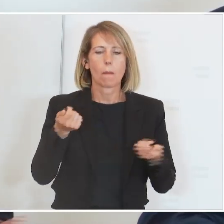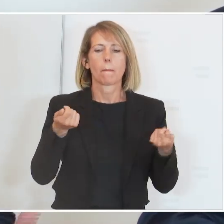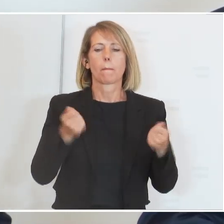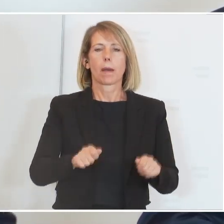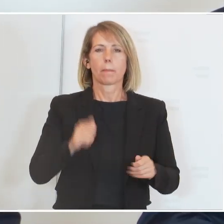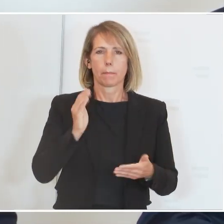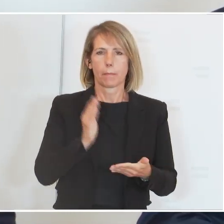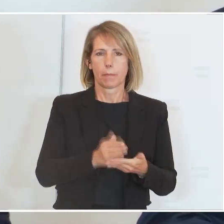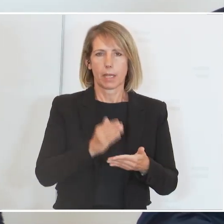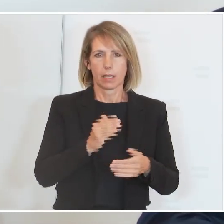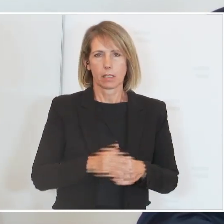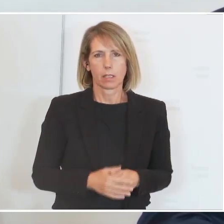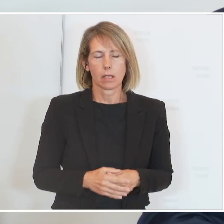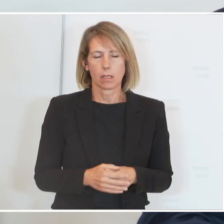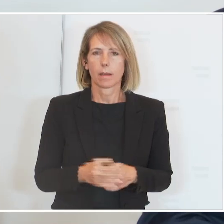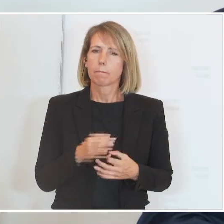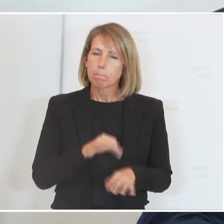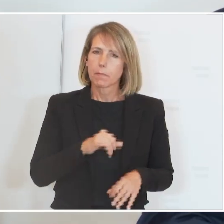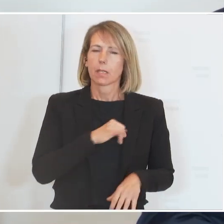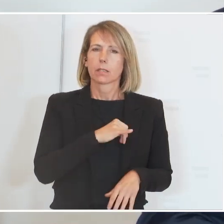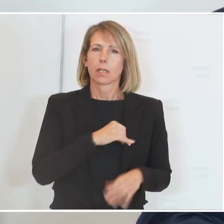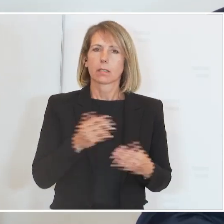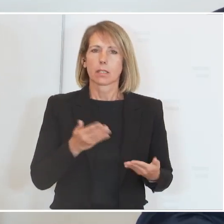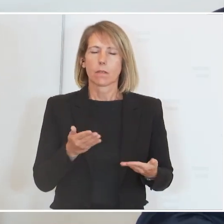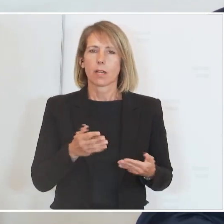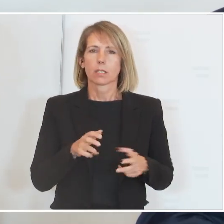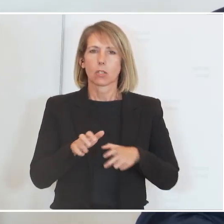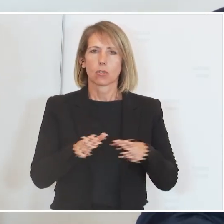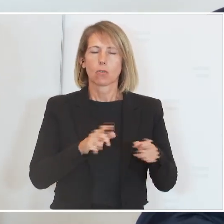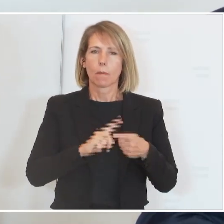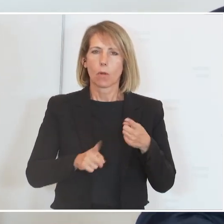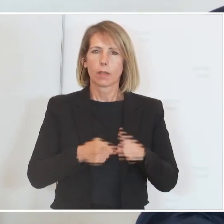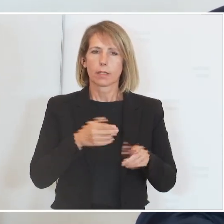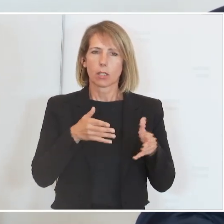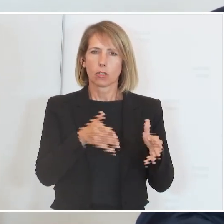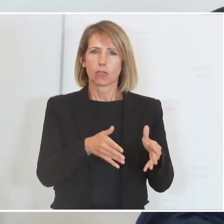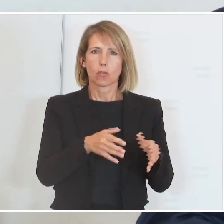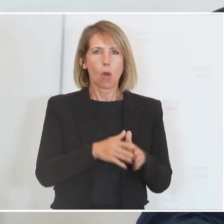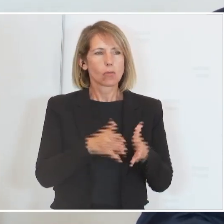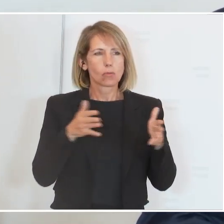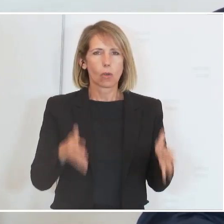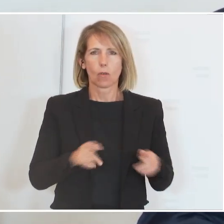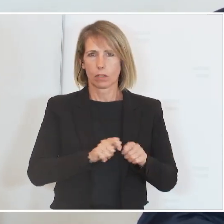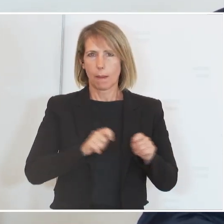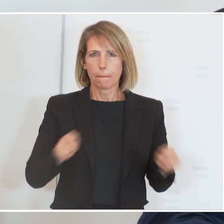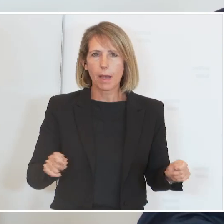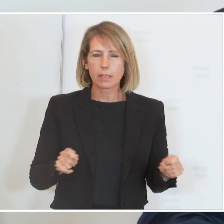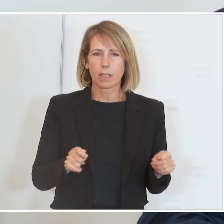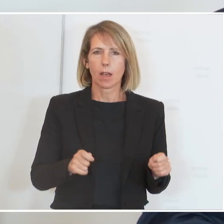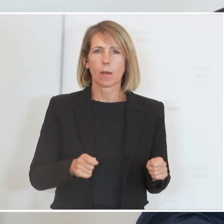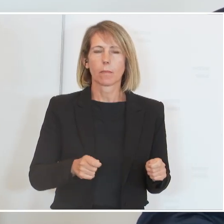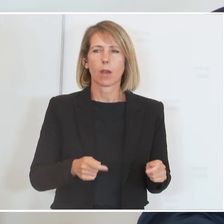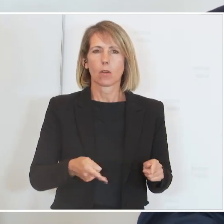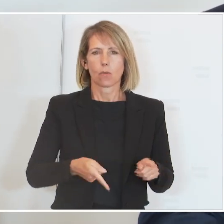Interessant ist eigentlich dabei, dass es, obwohl es eine steuerpolitisch wohl eine der größten Maßnahmen und größten Schritte